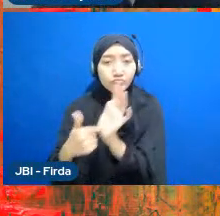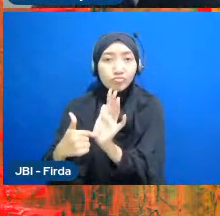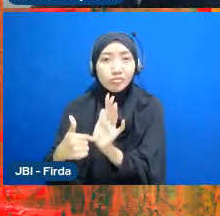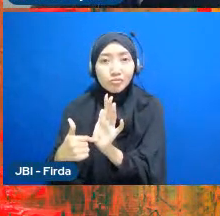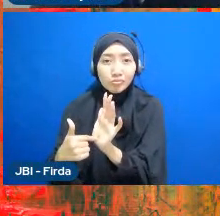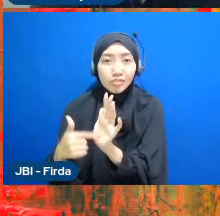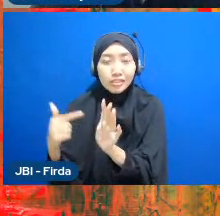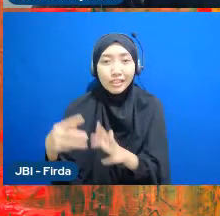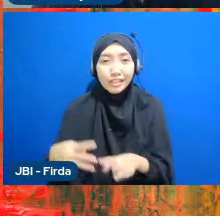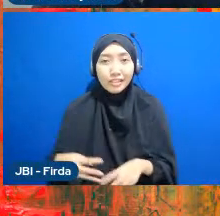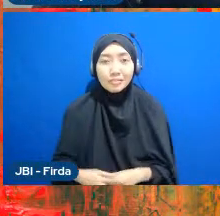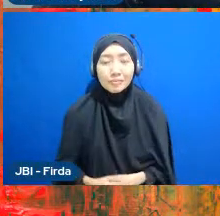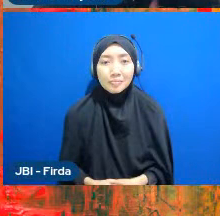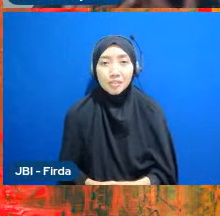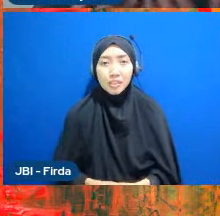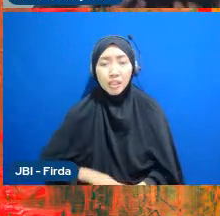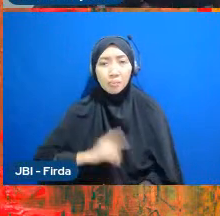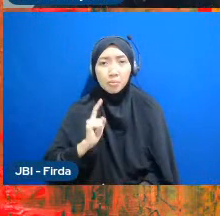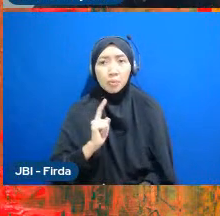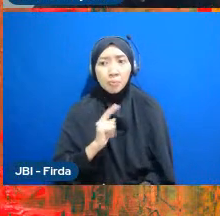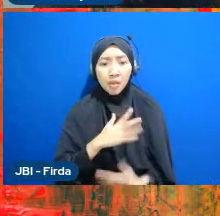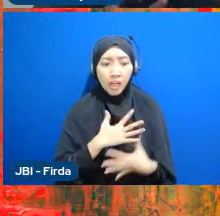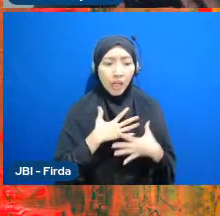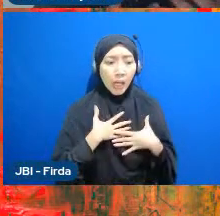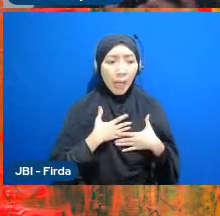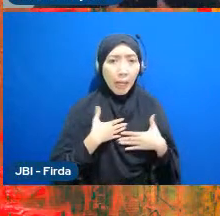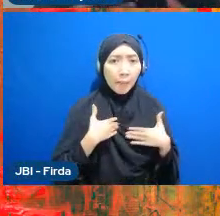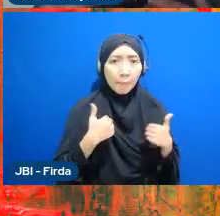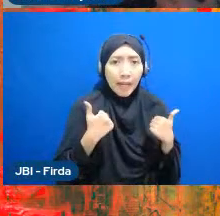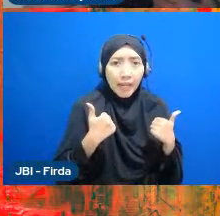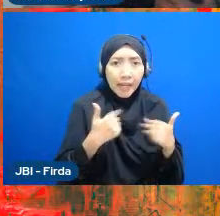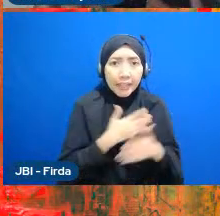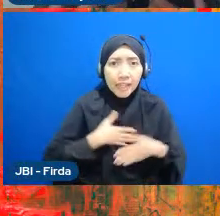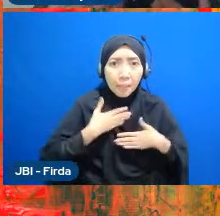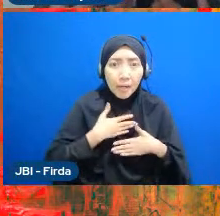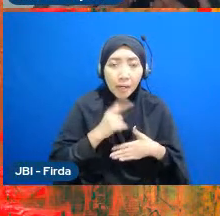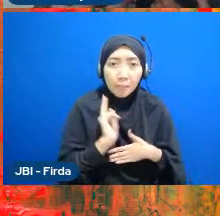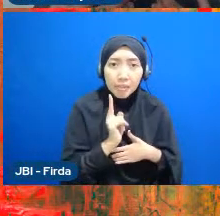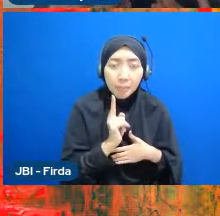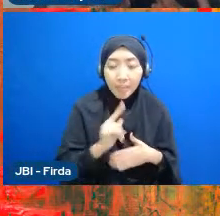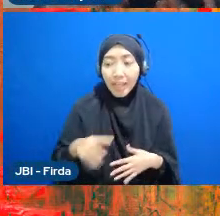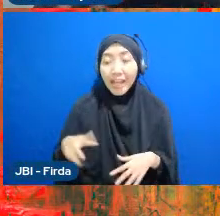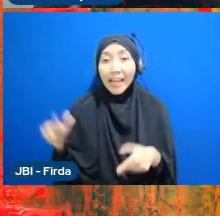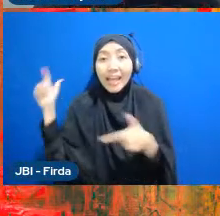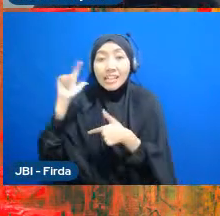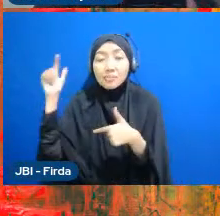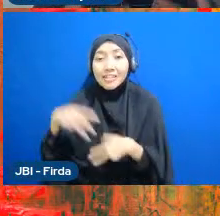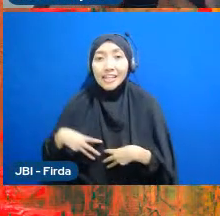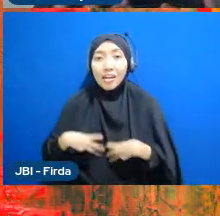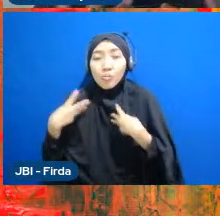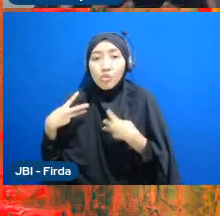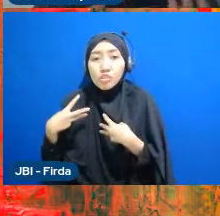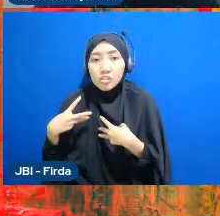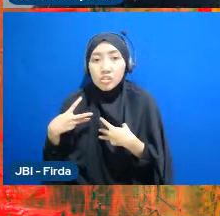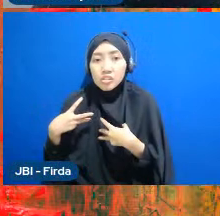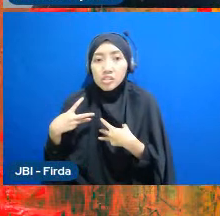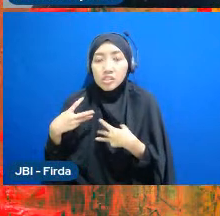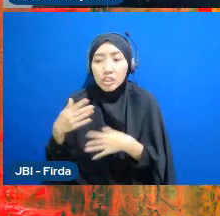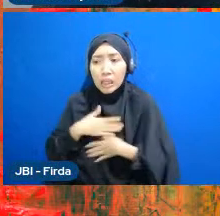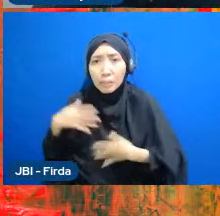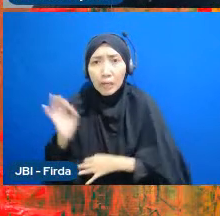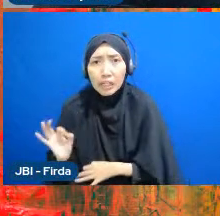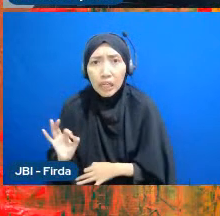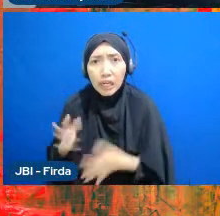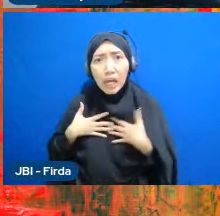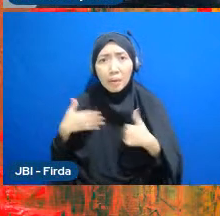Nah, kenapa saya bilang aman dan nyaman? Karena seringkali ekspresi emosi ini udah bikin gak nyaman, bikin gak